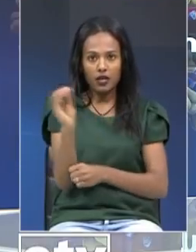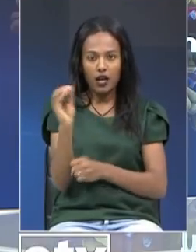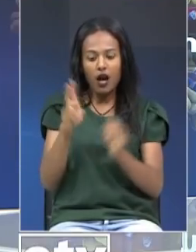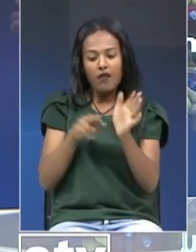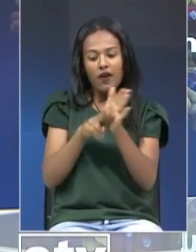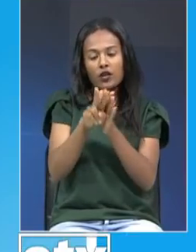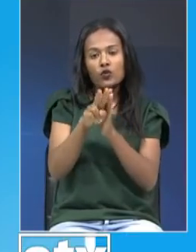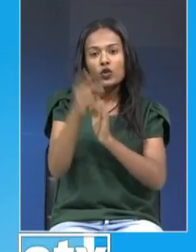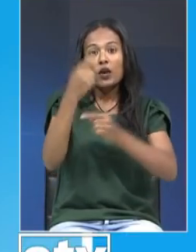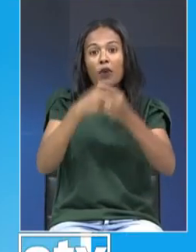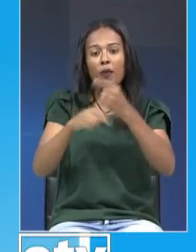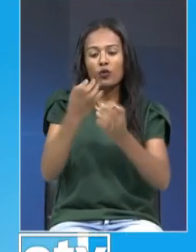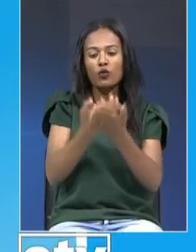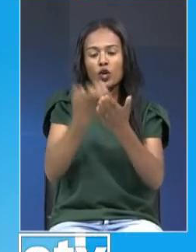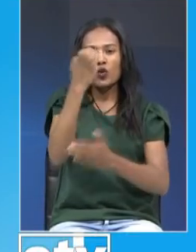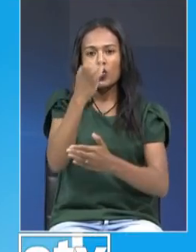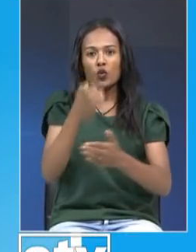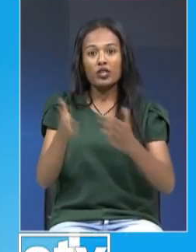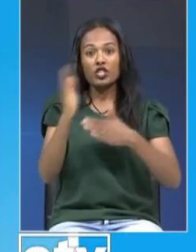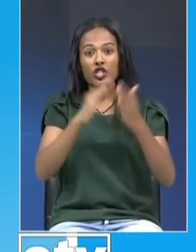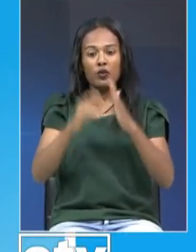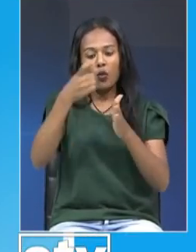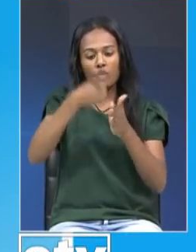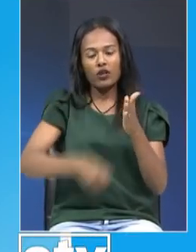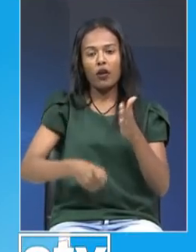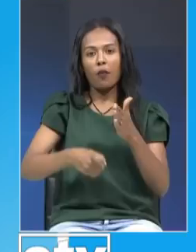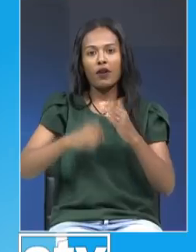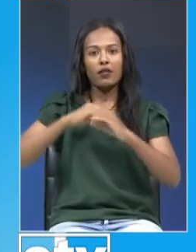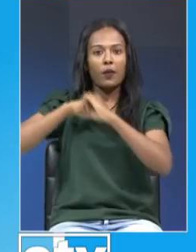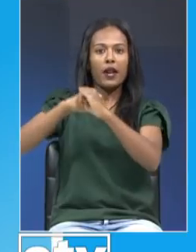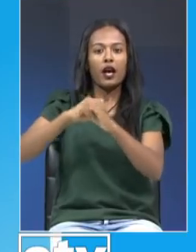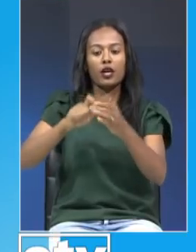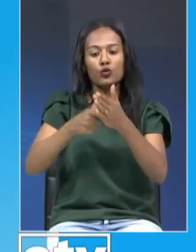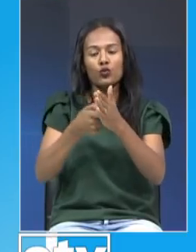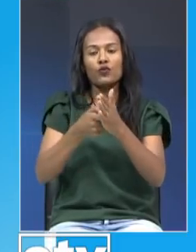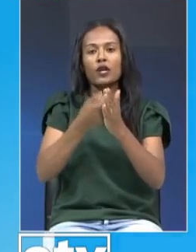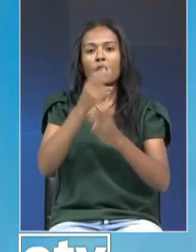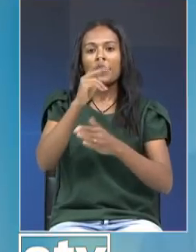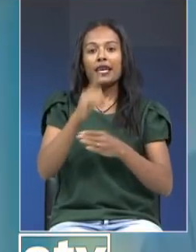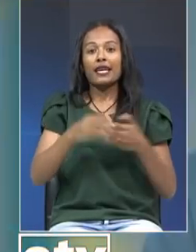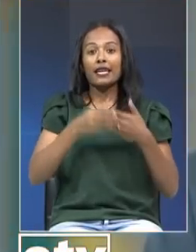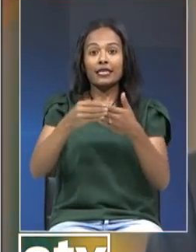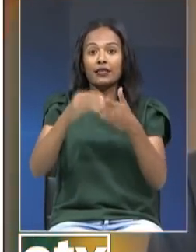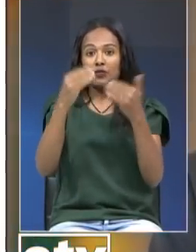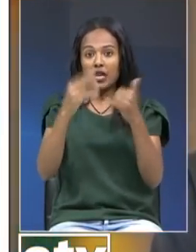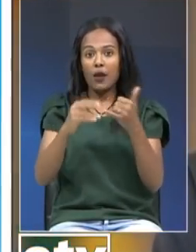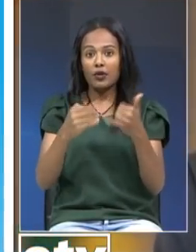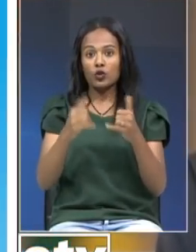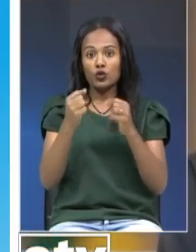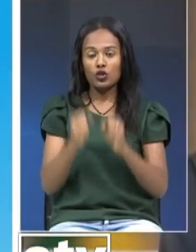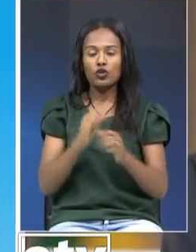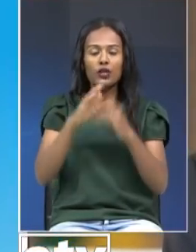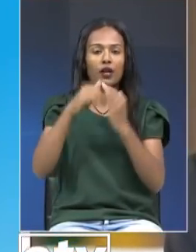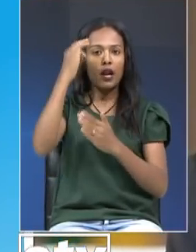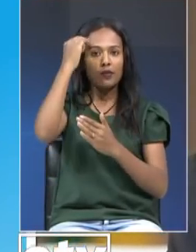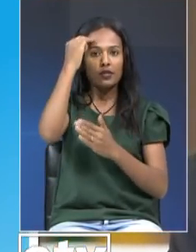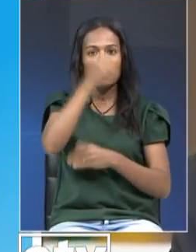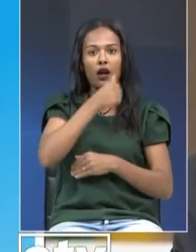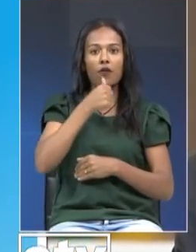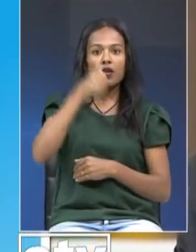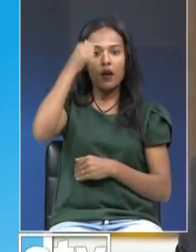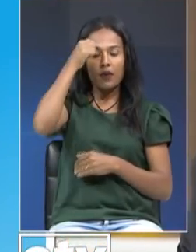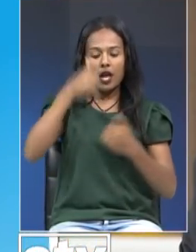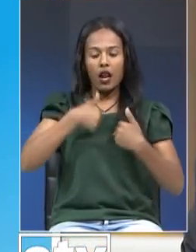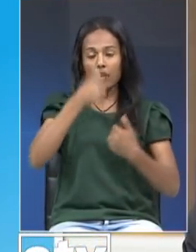ቫይረሱ የሚያስከትለውን የኢኮኖሚ መሰናክል በውጤታማነት ለመከላከል ቁልፍ የመሪነት ሚናን ለመጫወት እንደሚችል ጠቅላይ ሚኒስትር አብይ አህመድ ያላቸውን